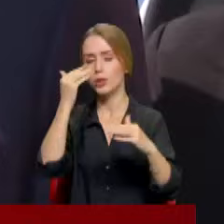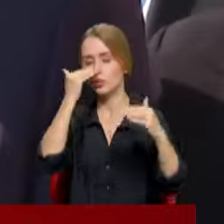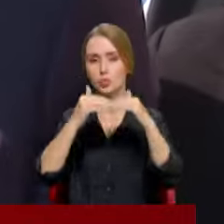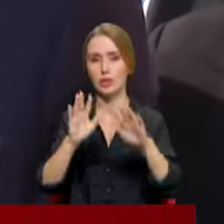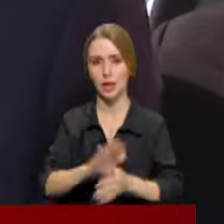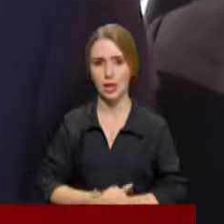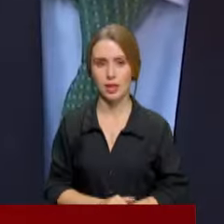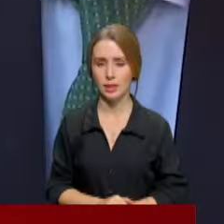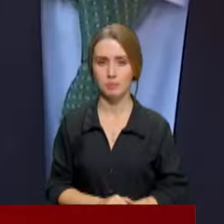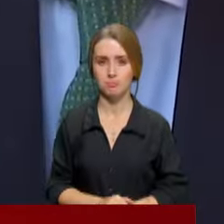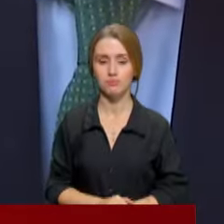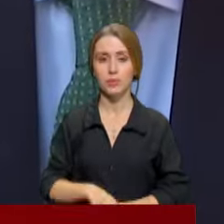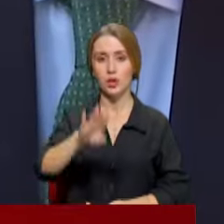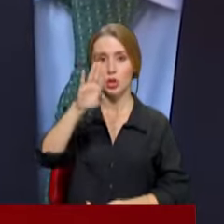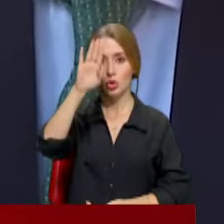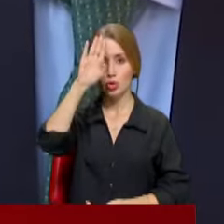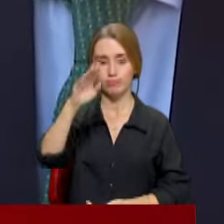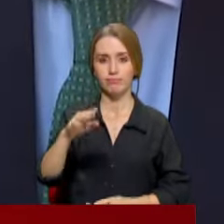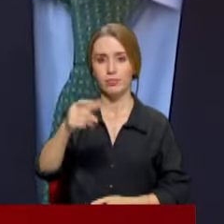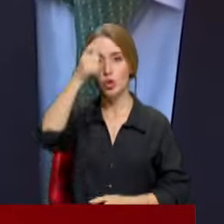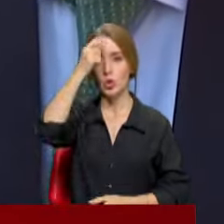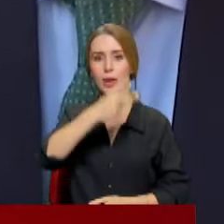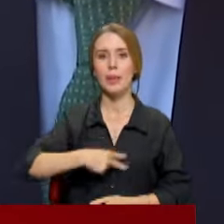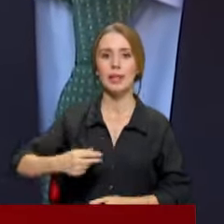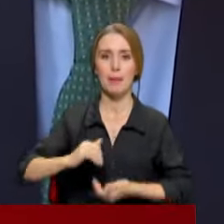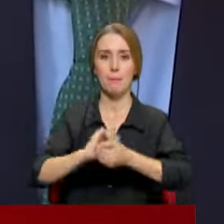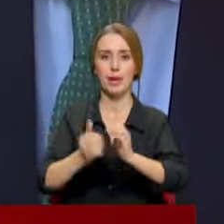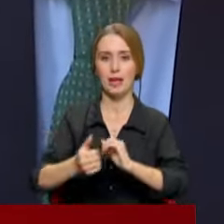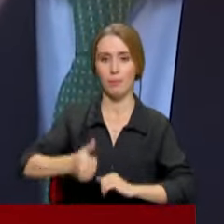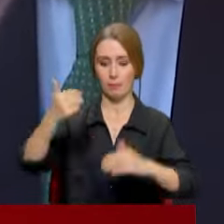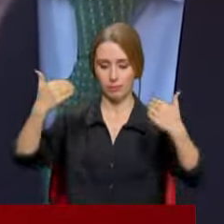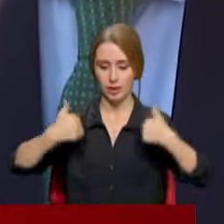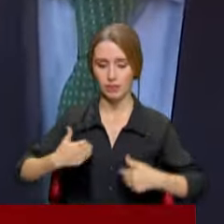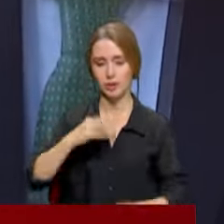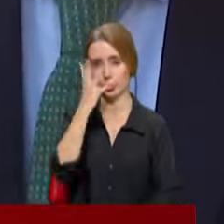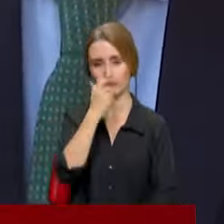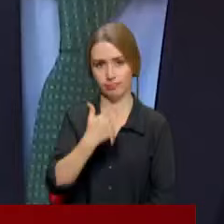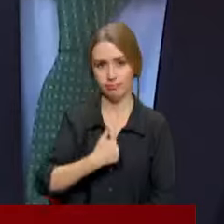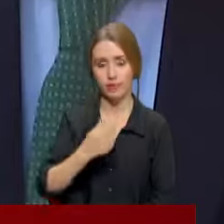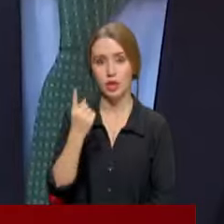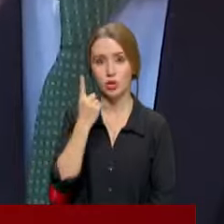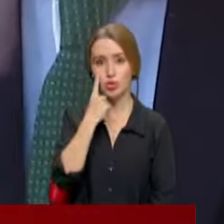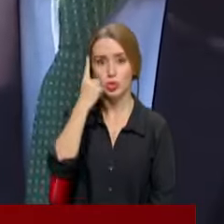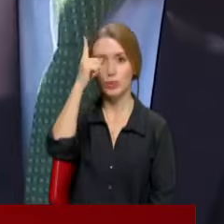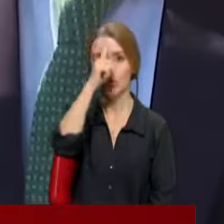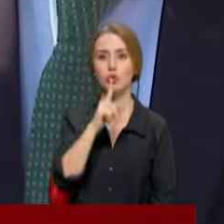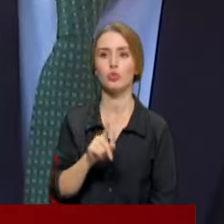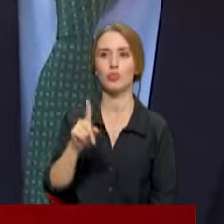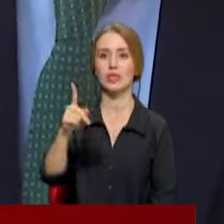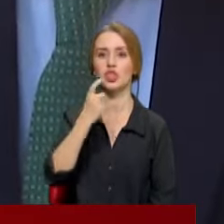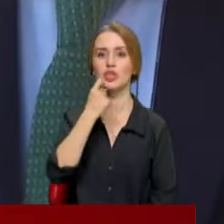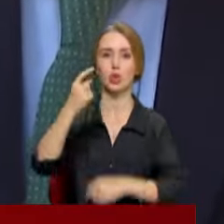imkan yok, olanak yok. Türkiye Belediyeler Birliği Başkanı olarak büyük bir mahcubiyetle Cumhuriyetimizin 101.